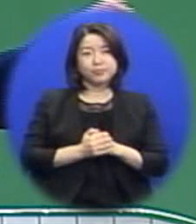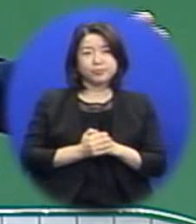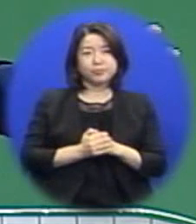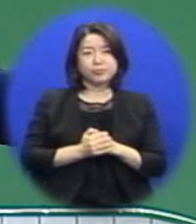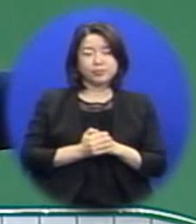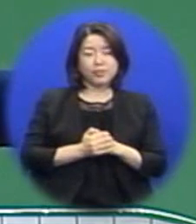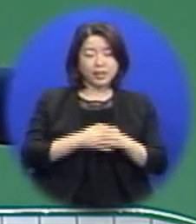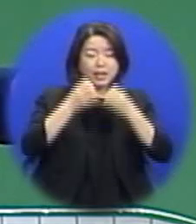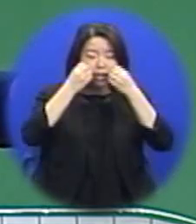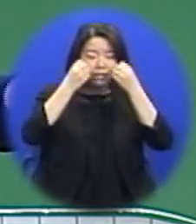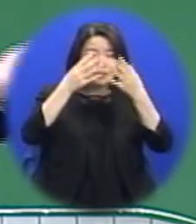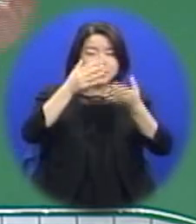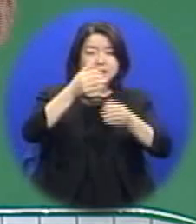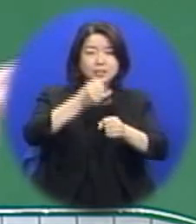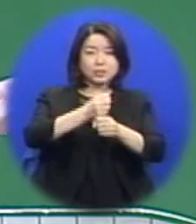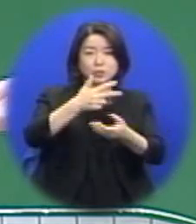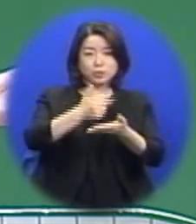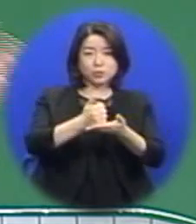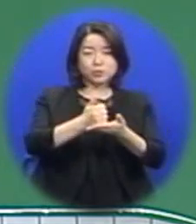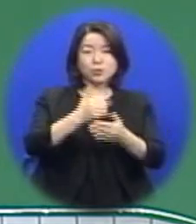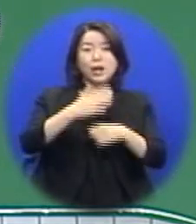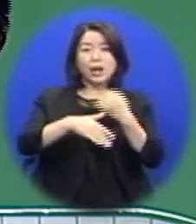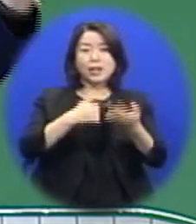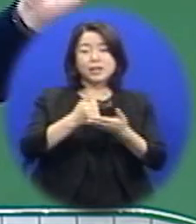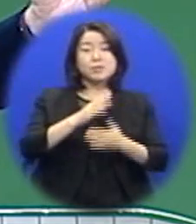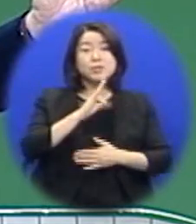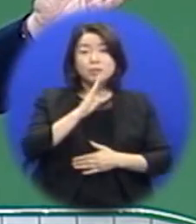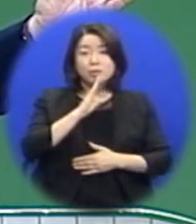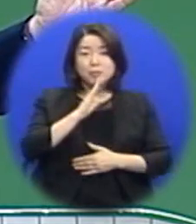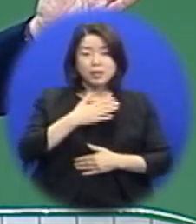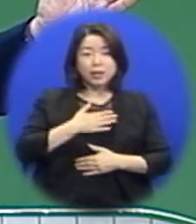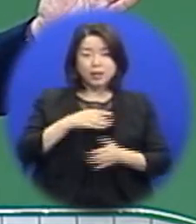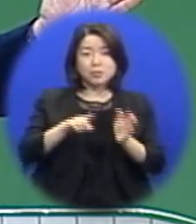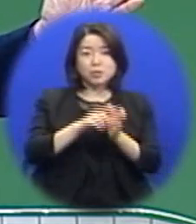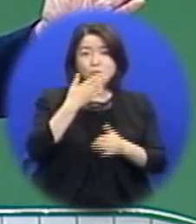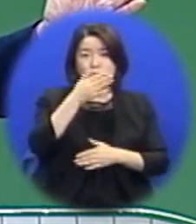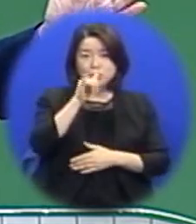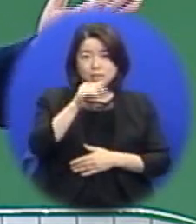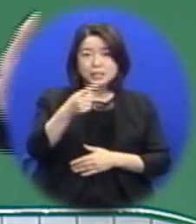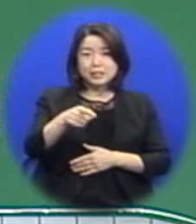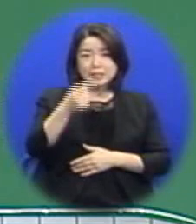아니, 창조주 하나님을 내가 정말 믿을 수 있는 그 믿음의 눈이 뜨인,